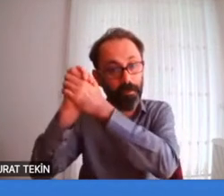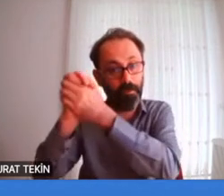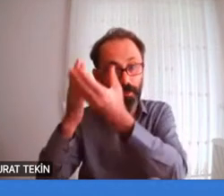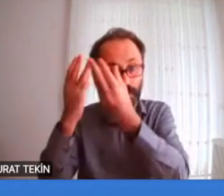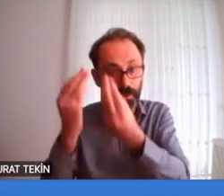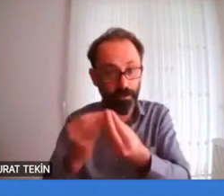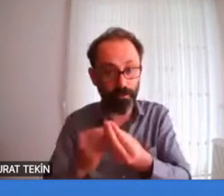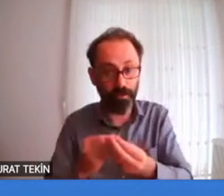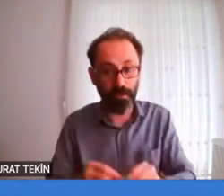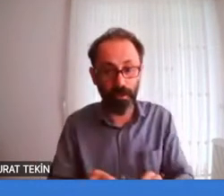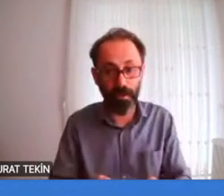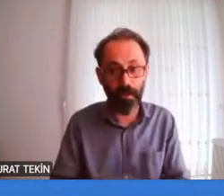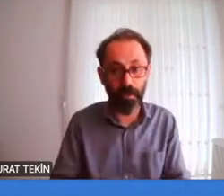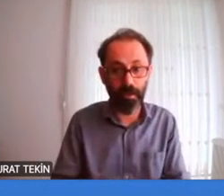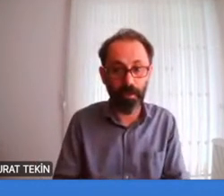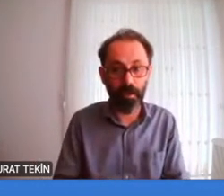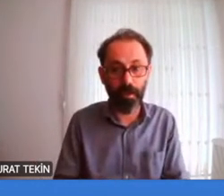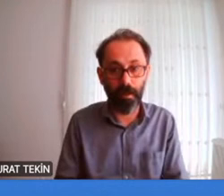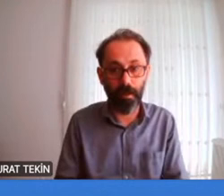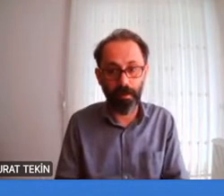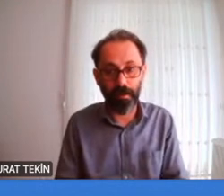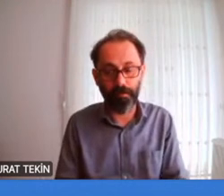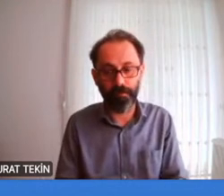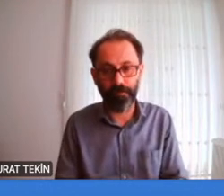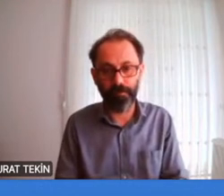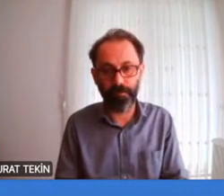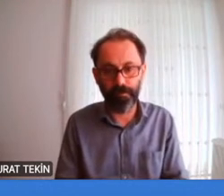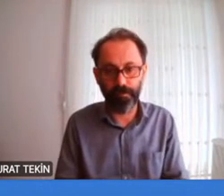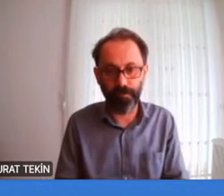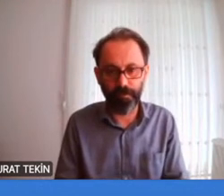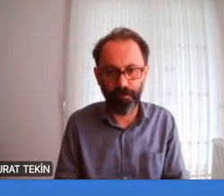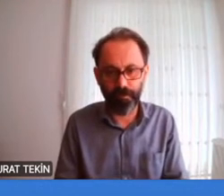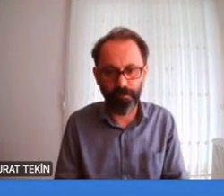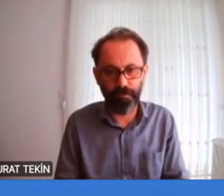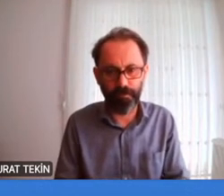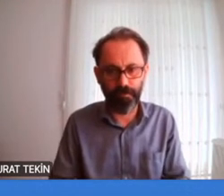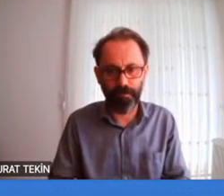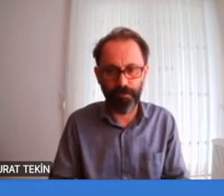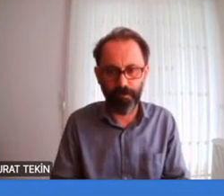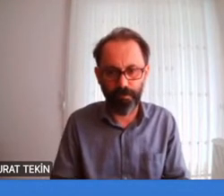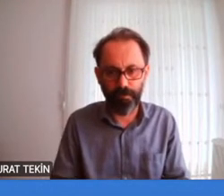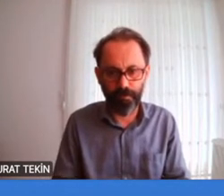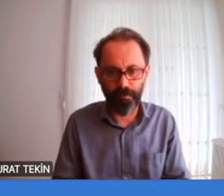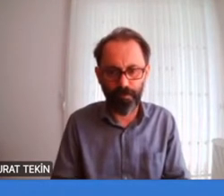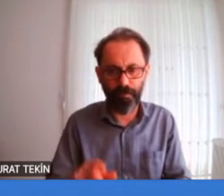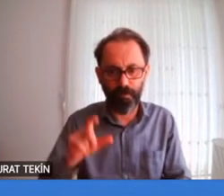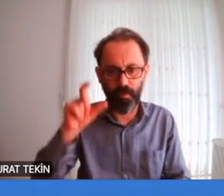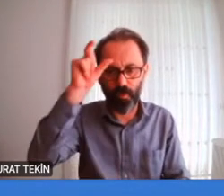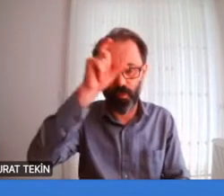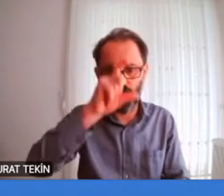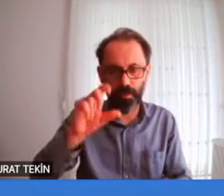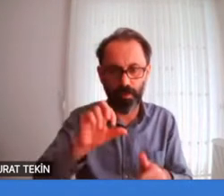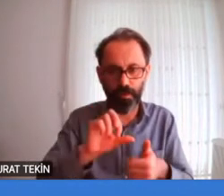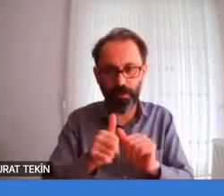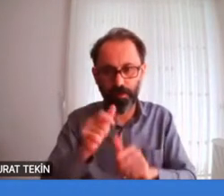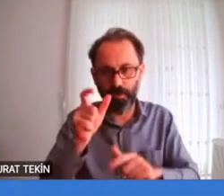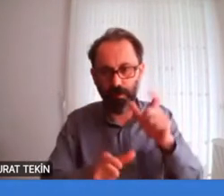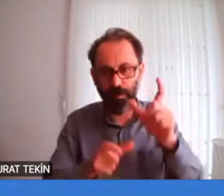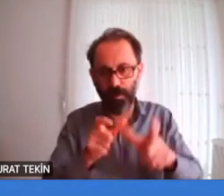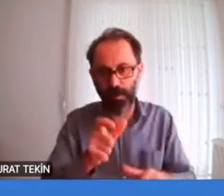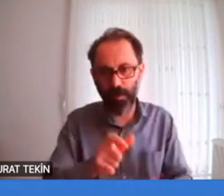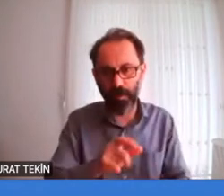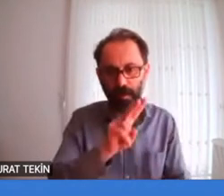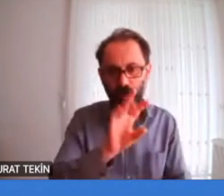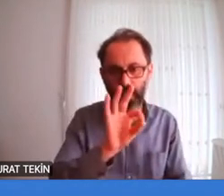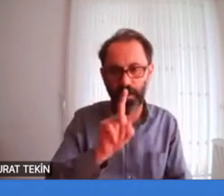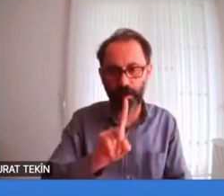arasında %50-%60'lık farklar var. Niye diyeceksiniz? Türkiye'de bizim spor 2016'da yeterli